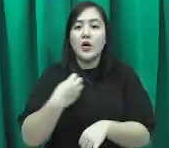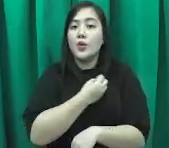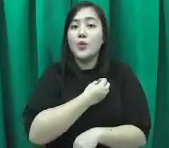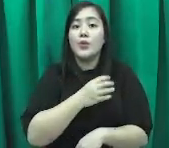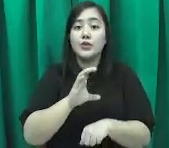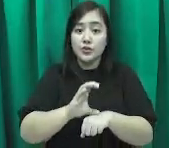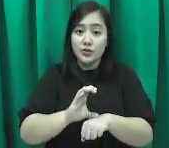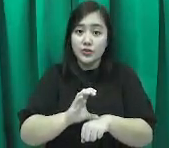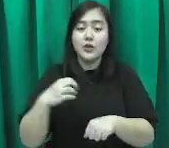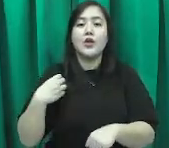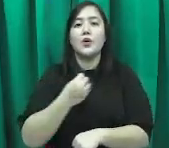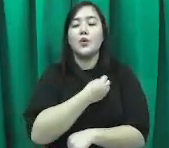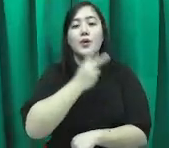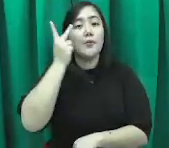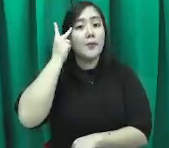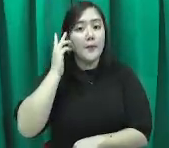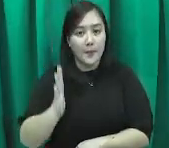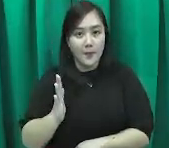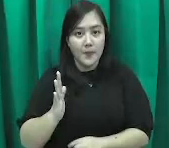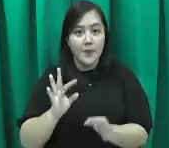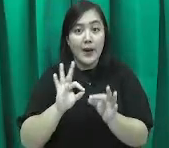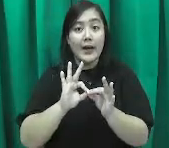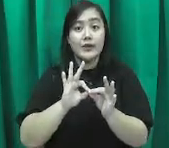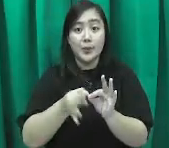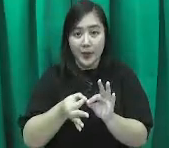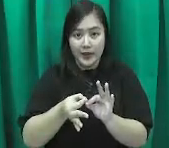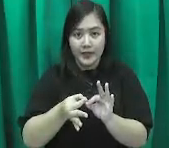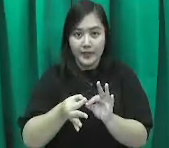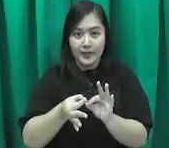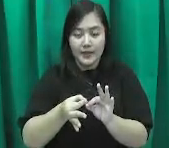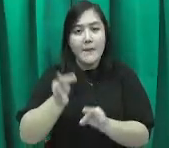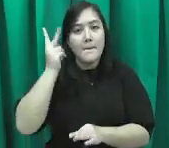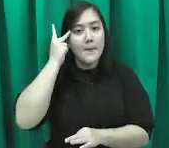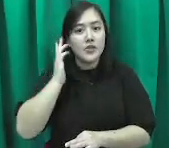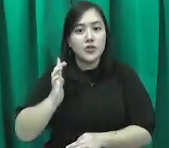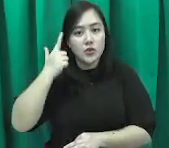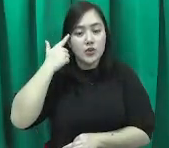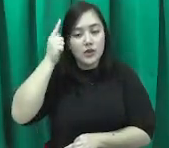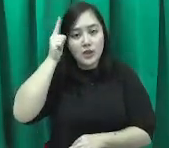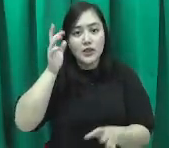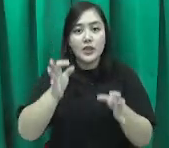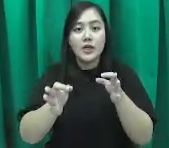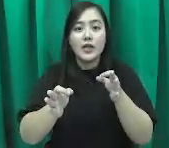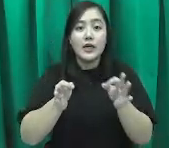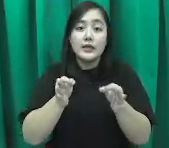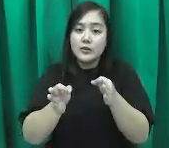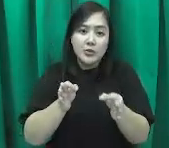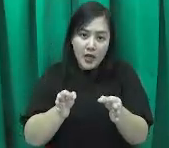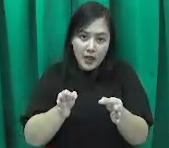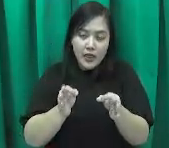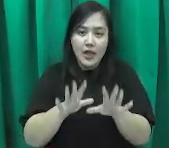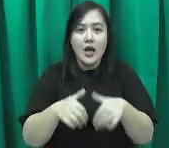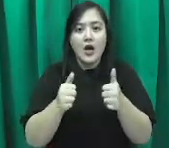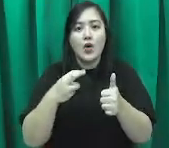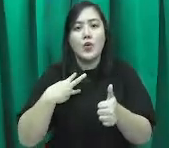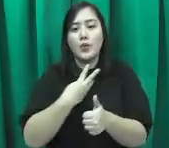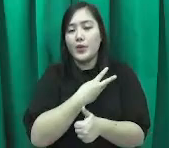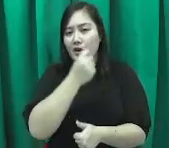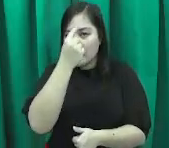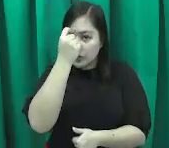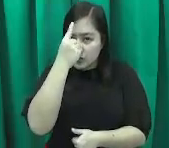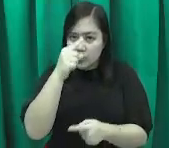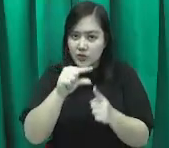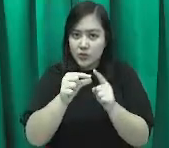yung nagtuturo, nag-i-interpret yung pinapaliwanag ng ating pastor kung paano natin iintindihin ang bawat salita ng